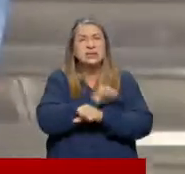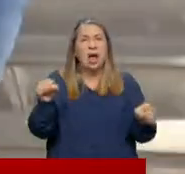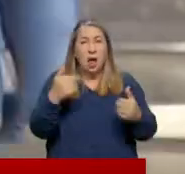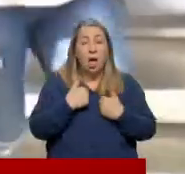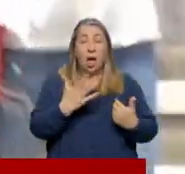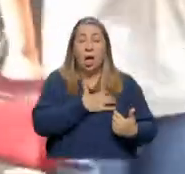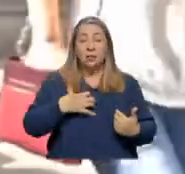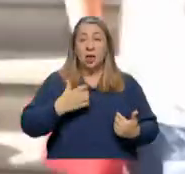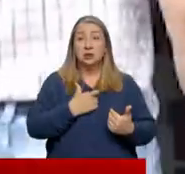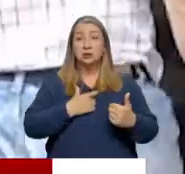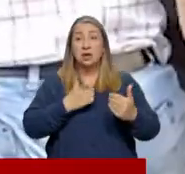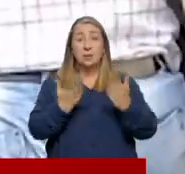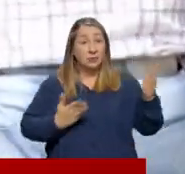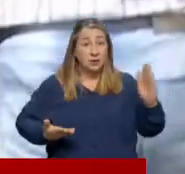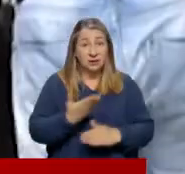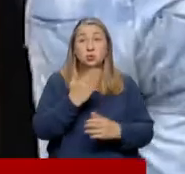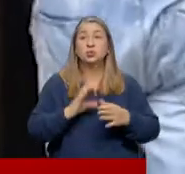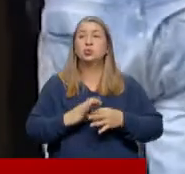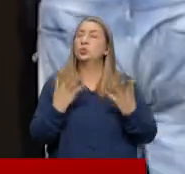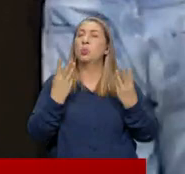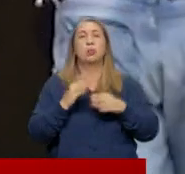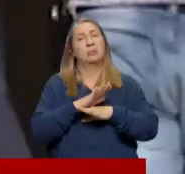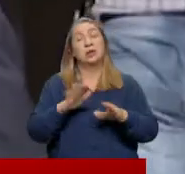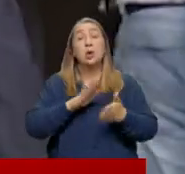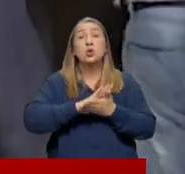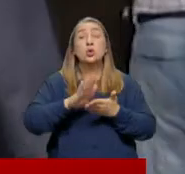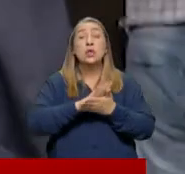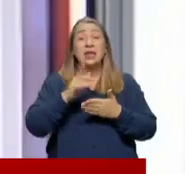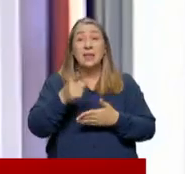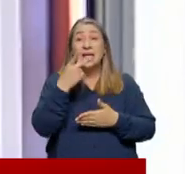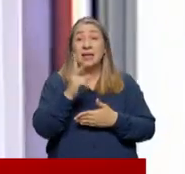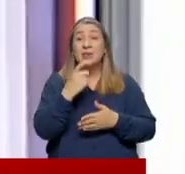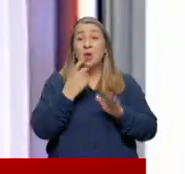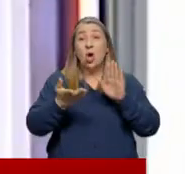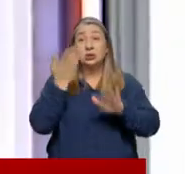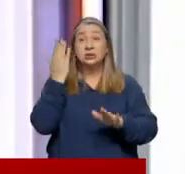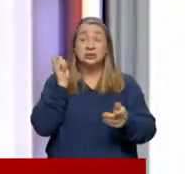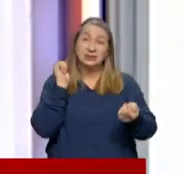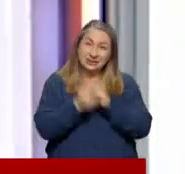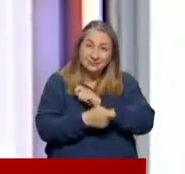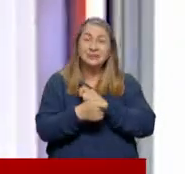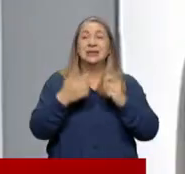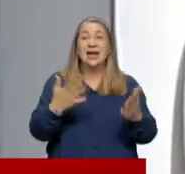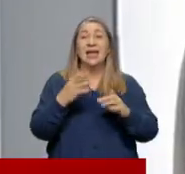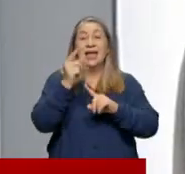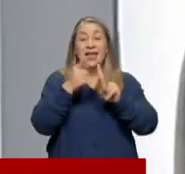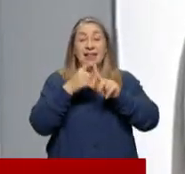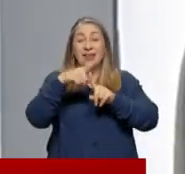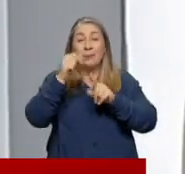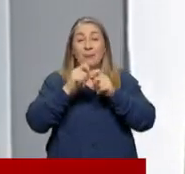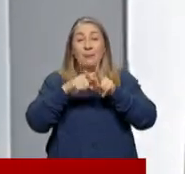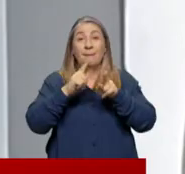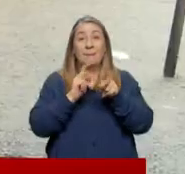Anayasa Mahkemesi'ne kadar taşın Sada çözüm olmaca düzenlemenin 2 bin yıl öncesine dönmesini yani intibak